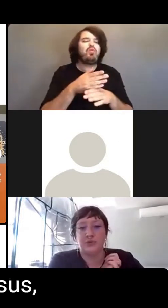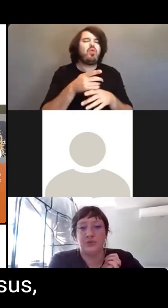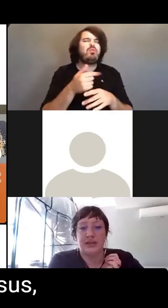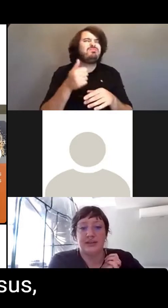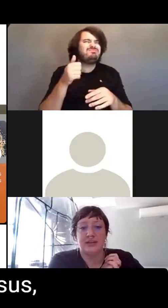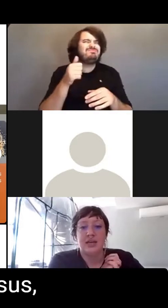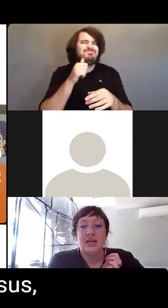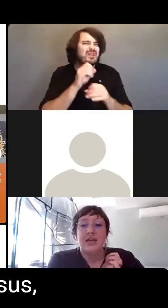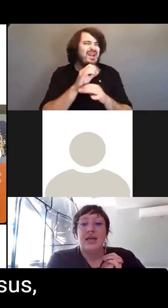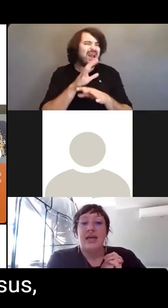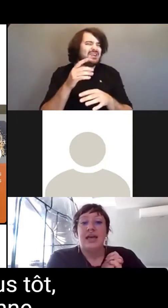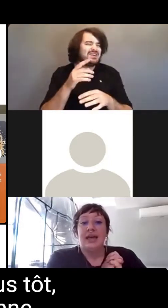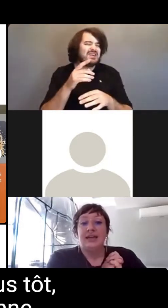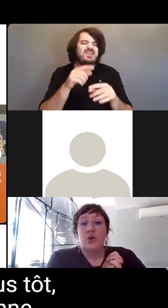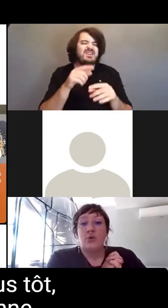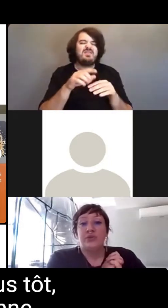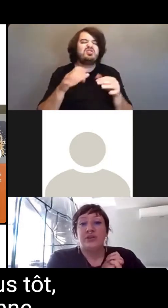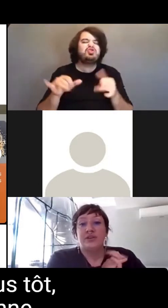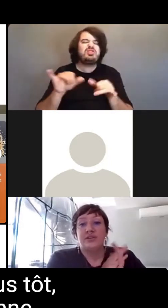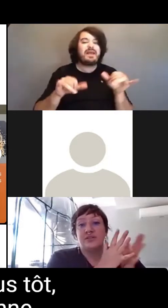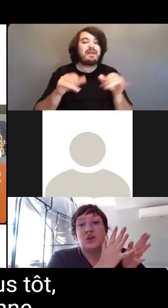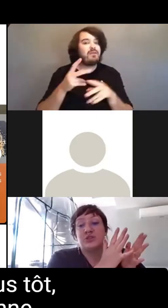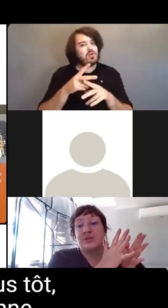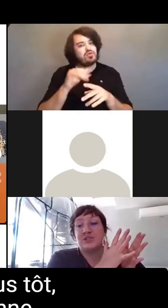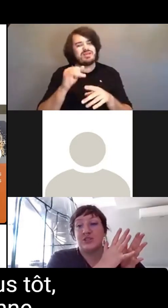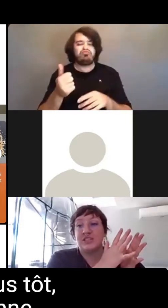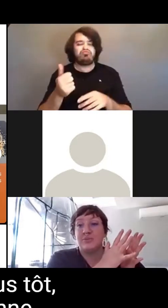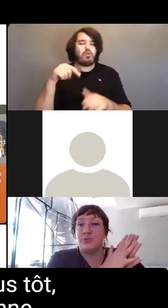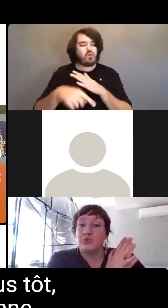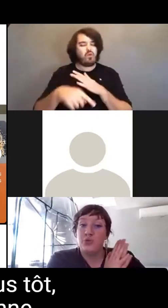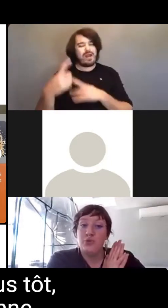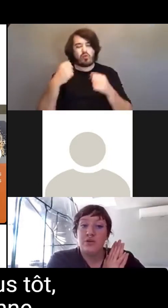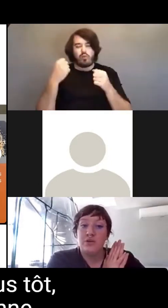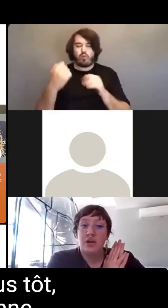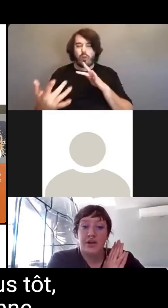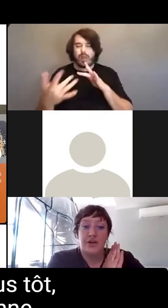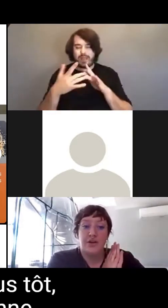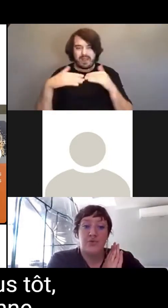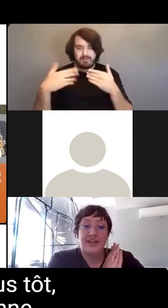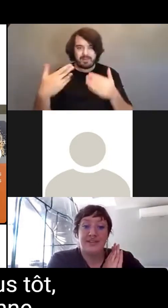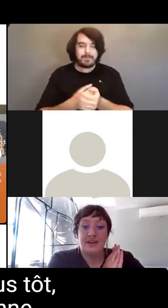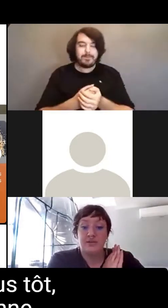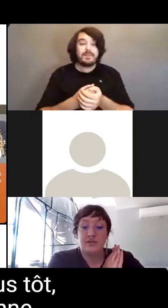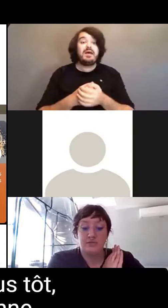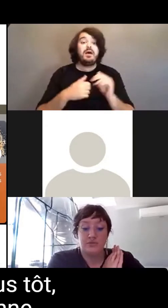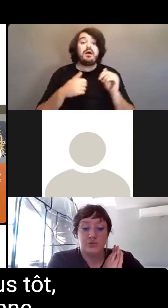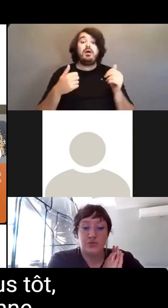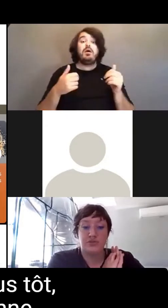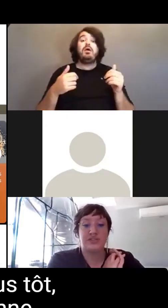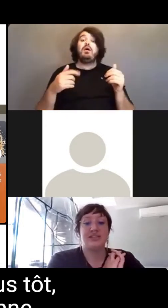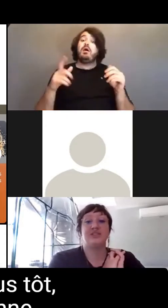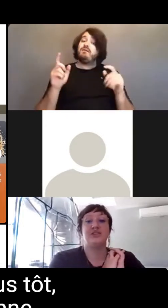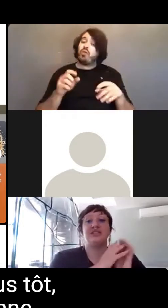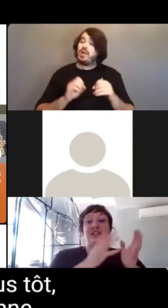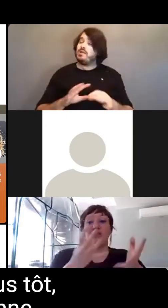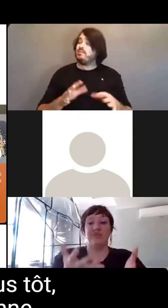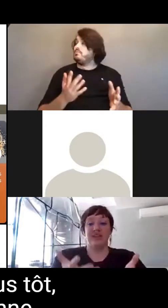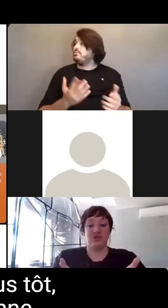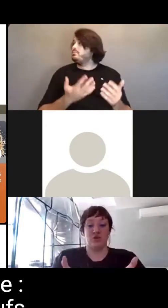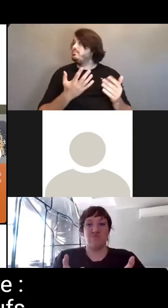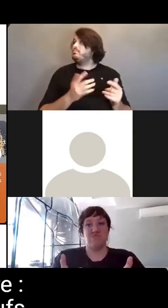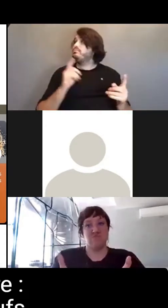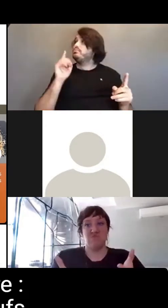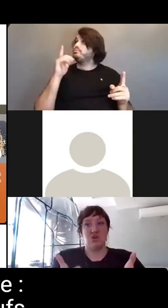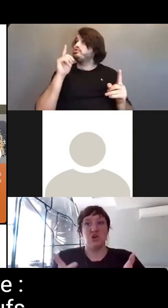vous pouvez nous contacter. Et donc, comme je l'ai mentionné plus tôt, on attend jusqu'à ce que ça